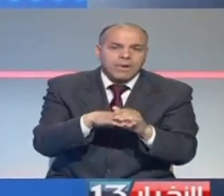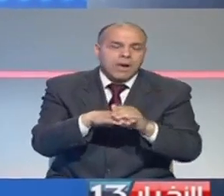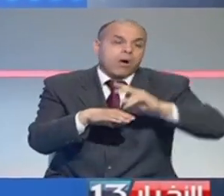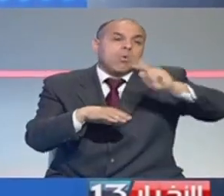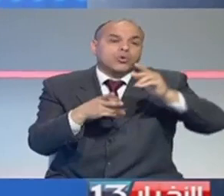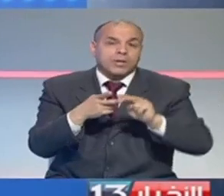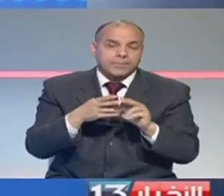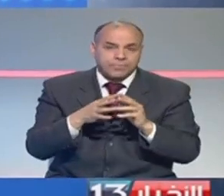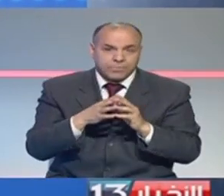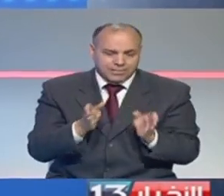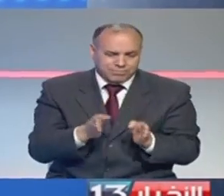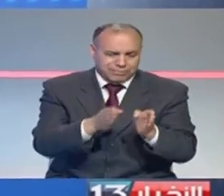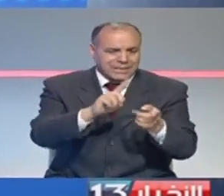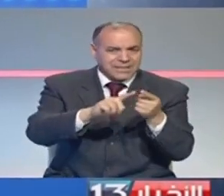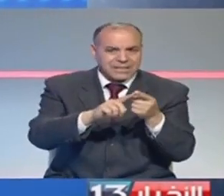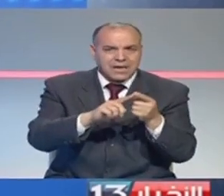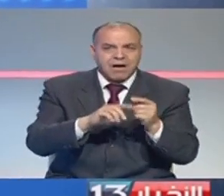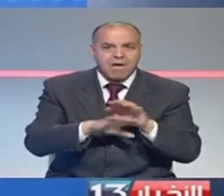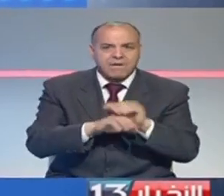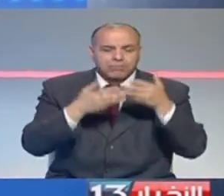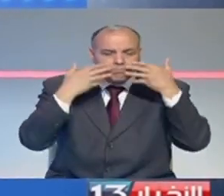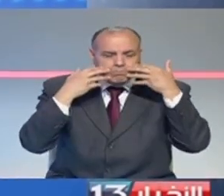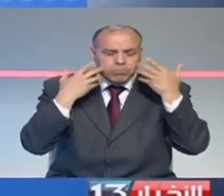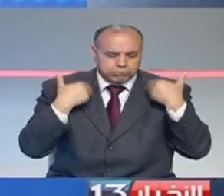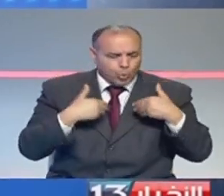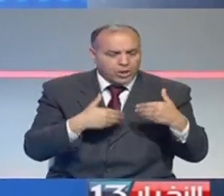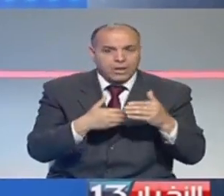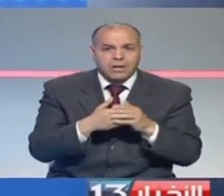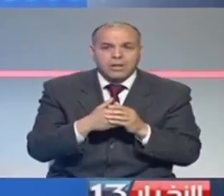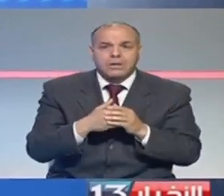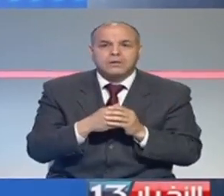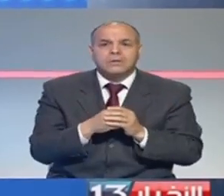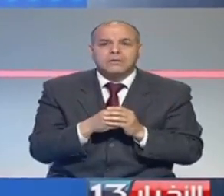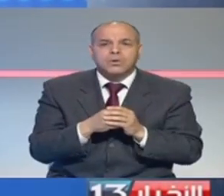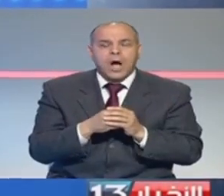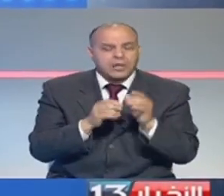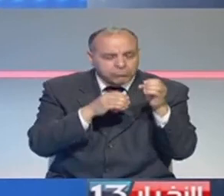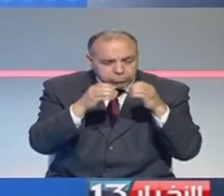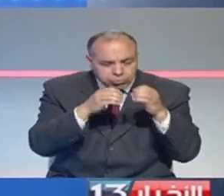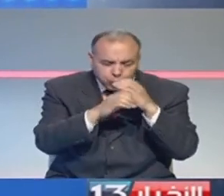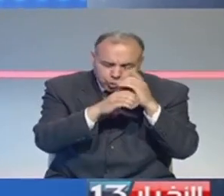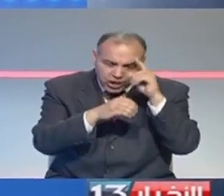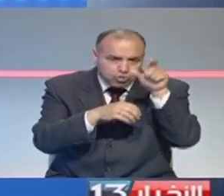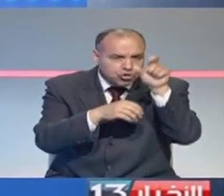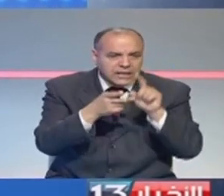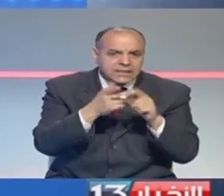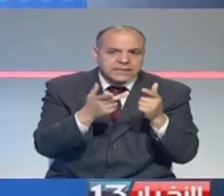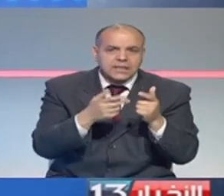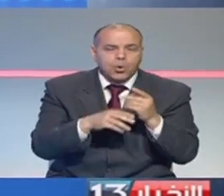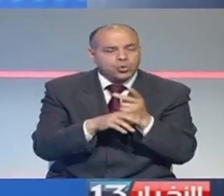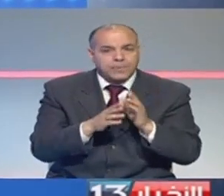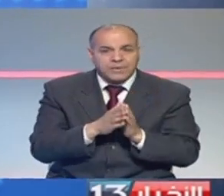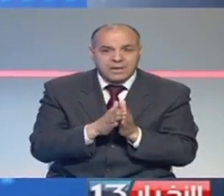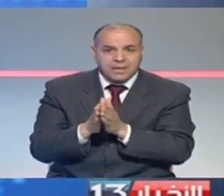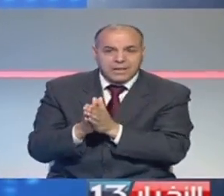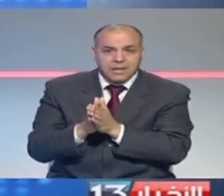أخرى ويعطيه الحماية بافيت وغيره، ومن غديك تقع التشخيص وتقع تشخيص الحالة وتشخيص الخطورة.